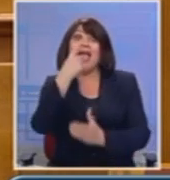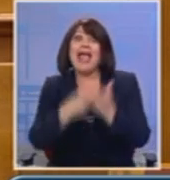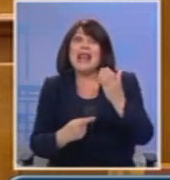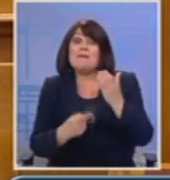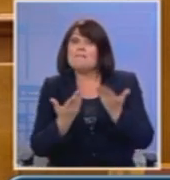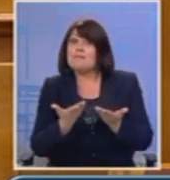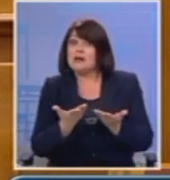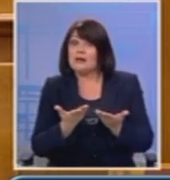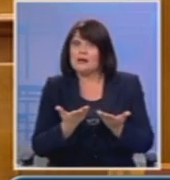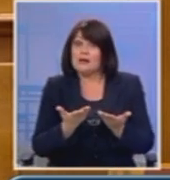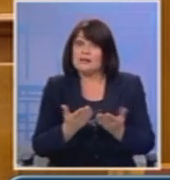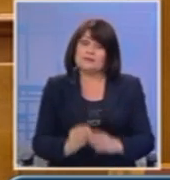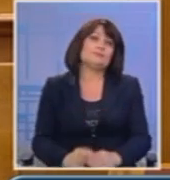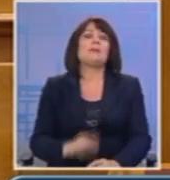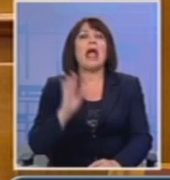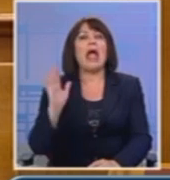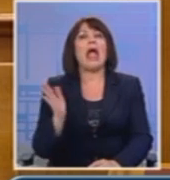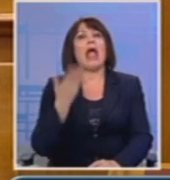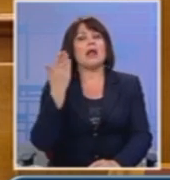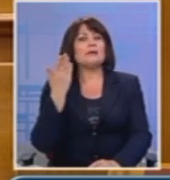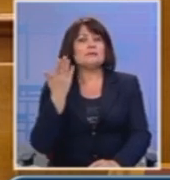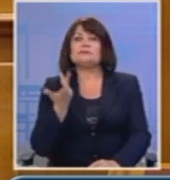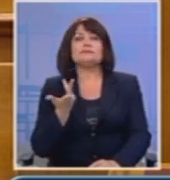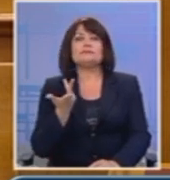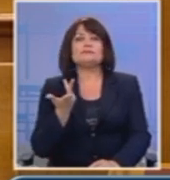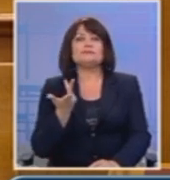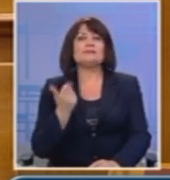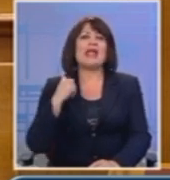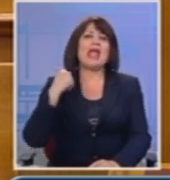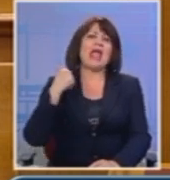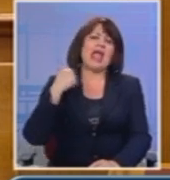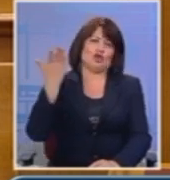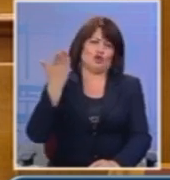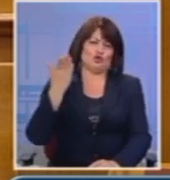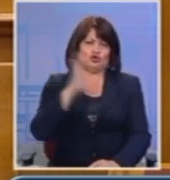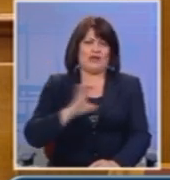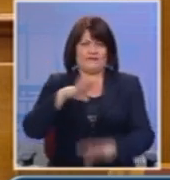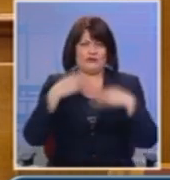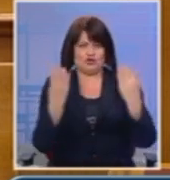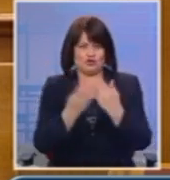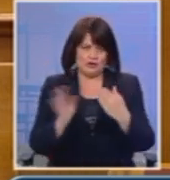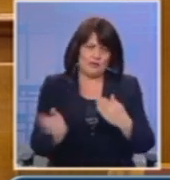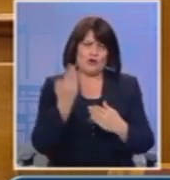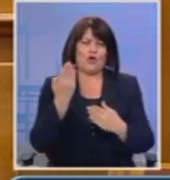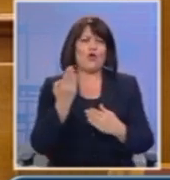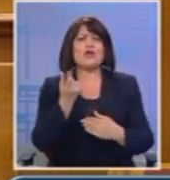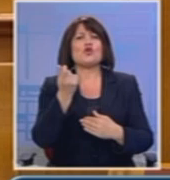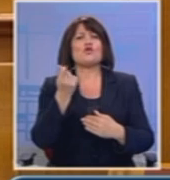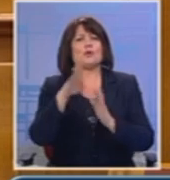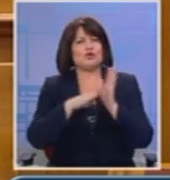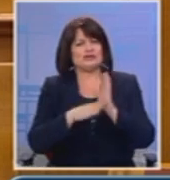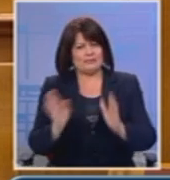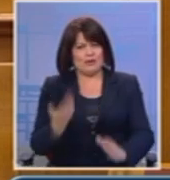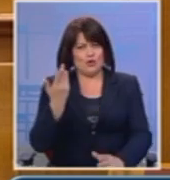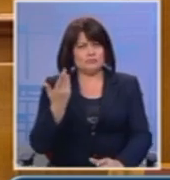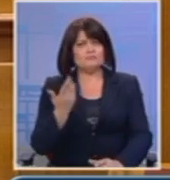έλλειμμα που αβρ βρισκόταν ξεκρέμαστο εκτός ευρωζώνης και εκτός οικονομικού συστήματος δεν θα